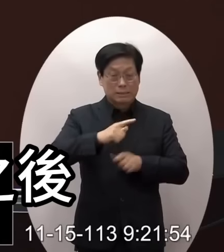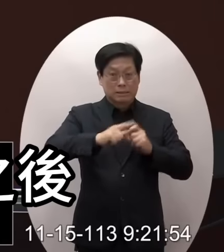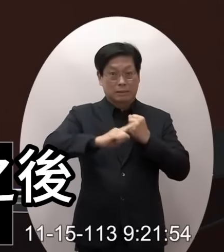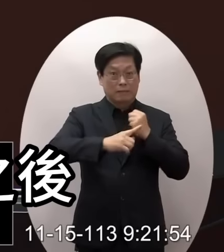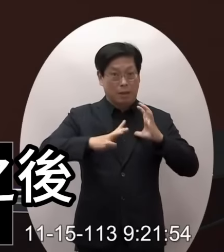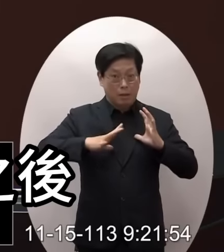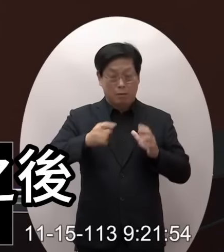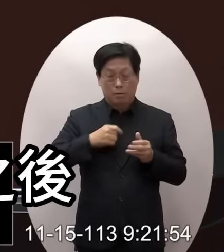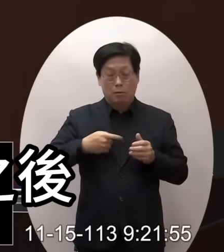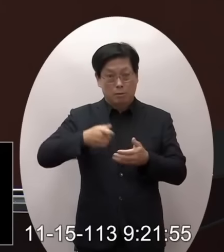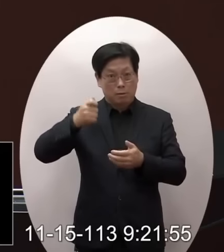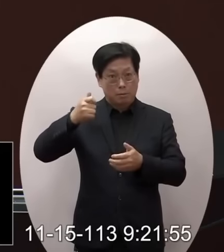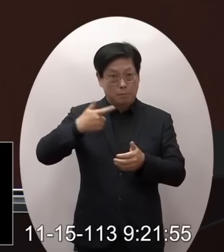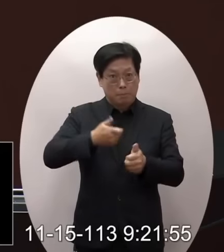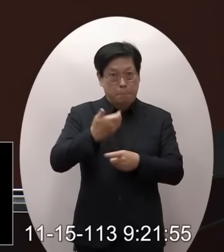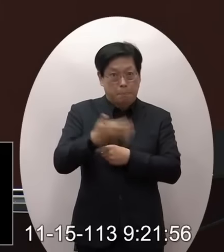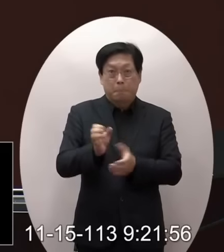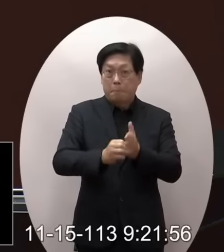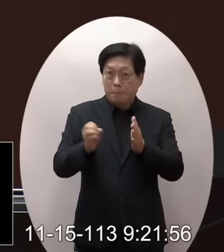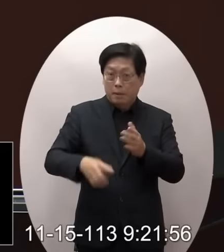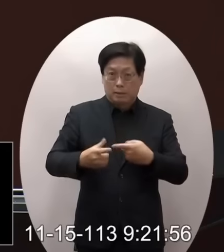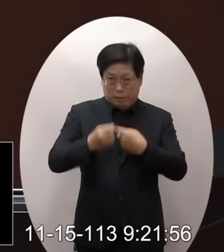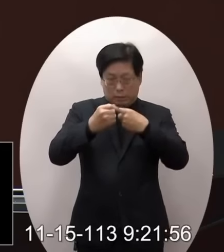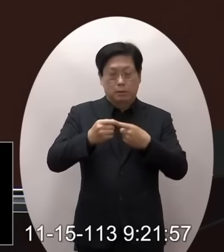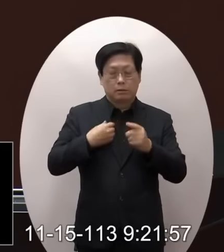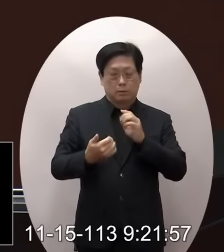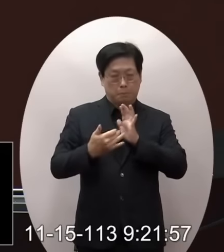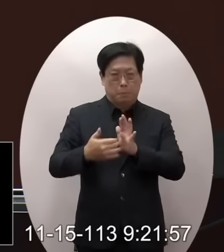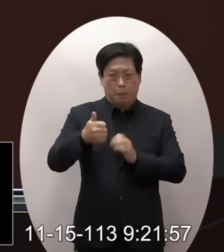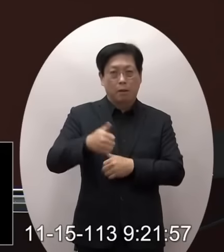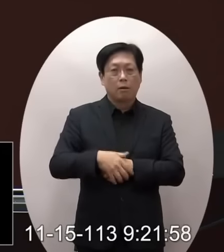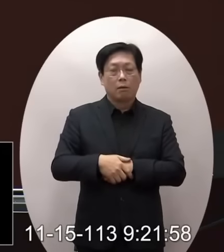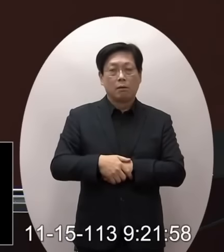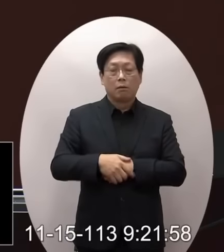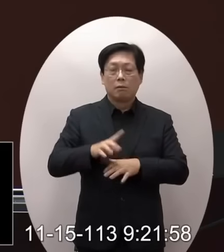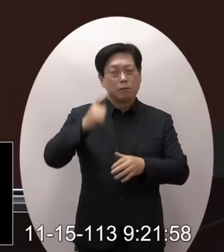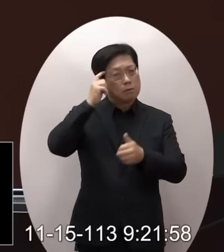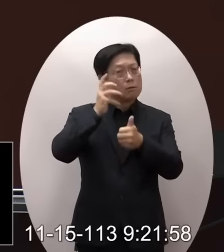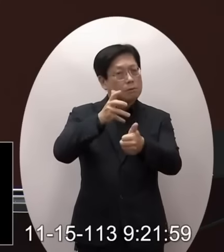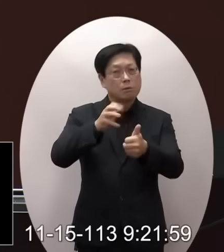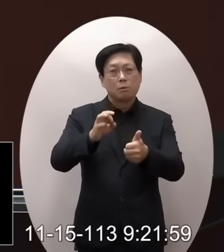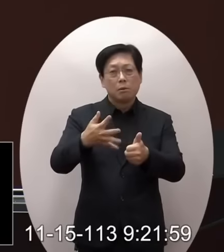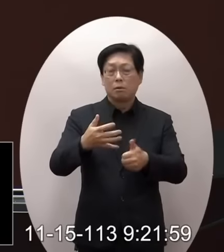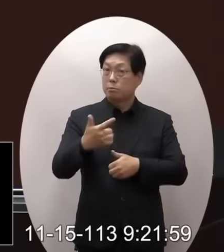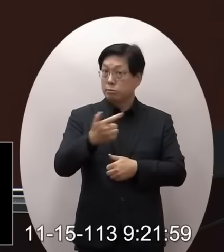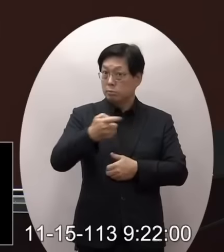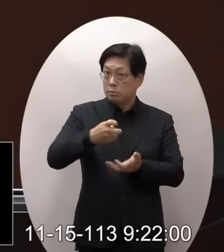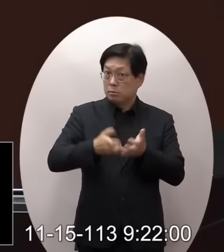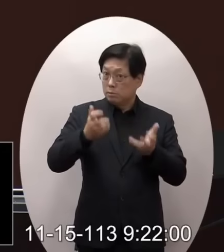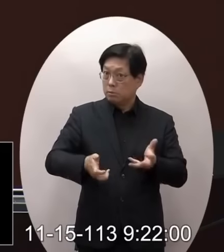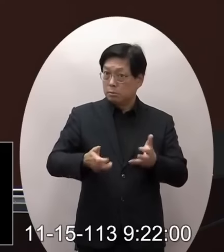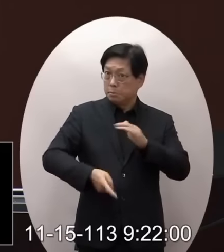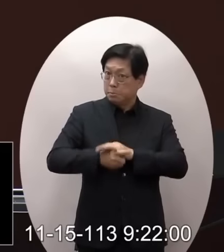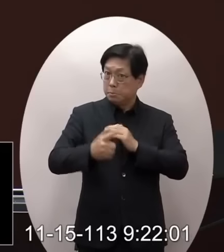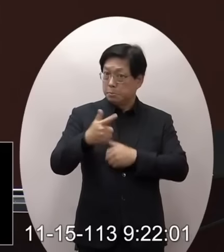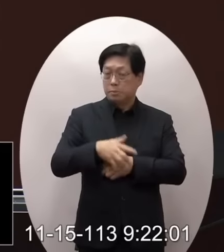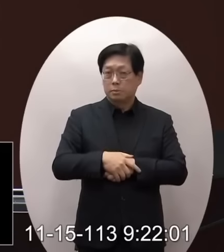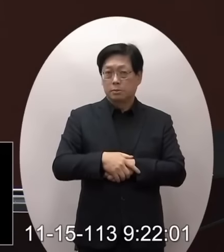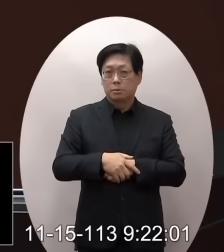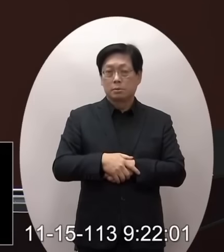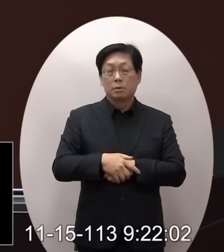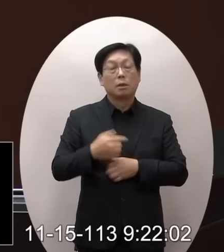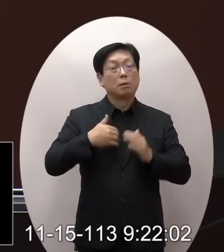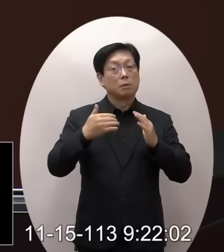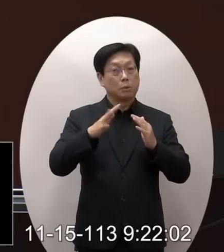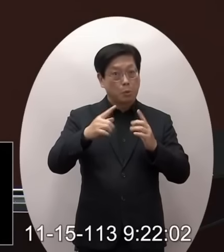缩死刑执行之后第一个免死的条件。我想请问，为什么不是最严重之罪？某人家